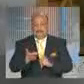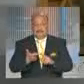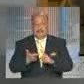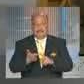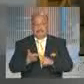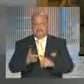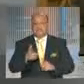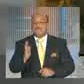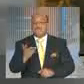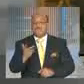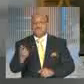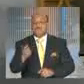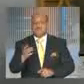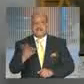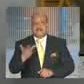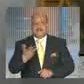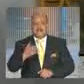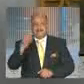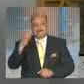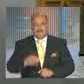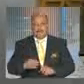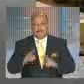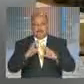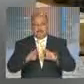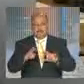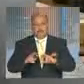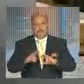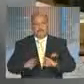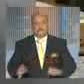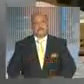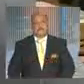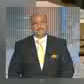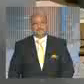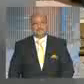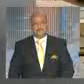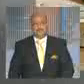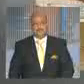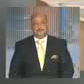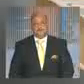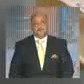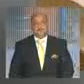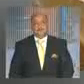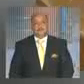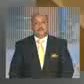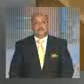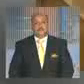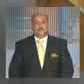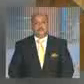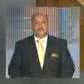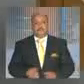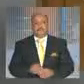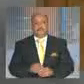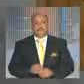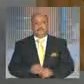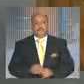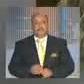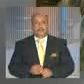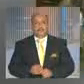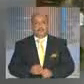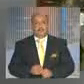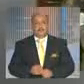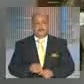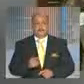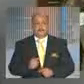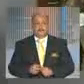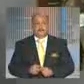رحال والمتهم فيها عون الحرس الوطني مسعود زغدود، وقد قررت المحكمة تأجيل النظر في هذه القضية إلى